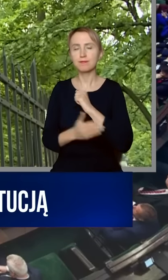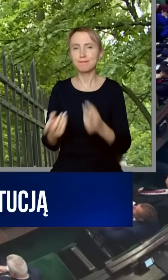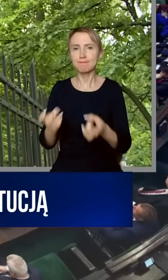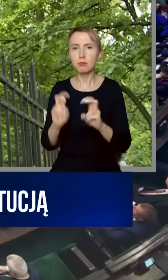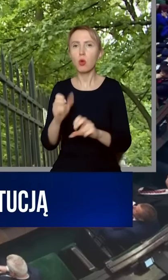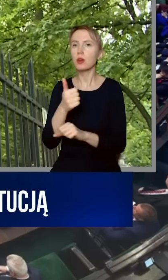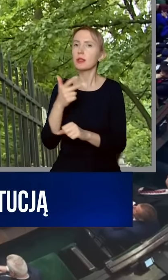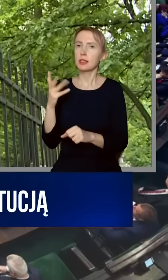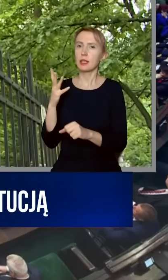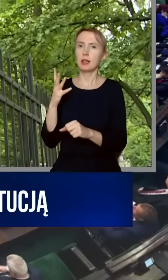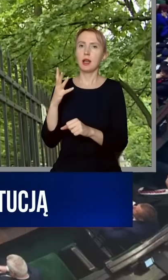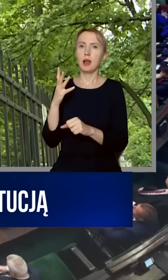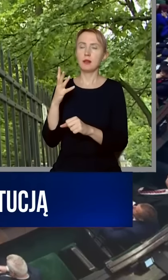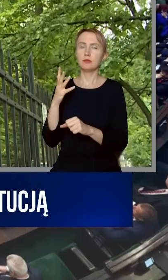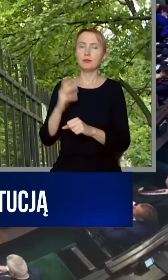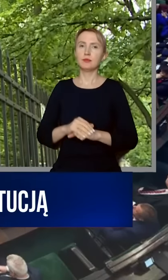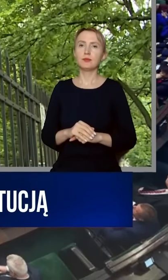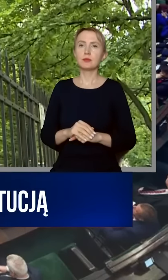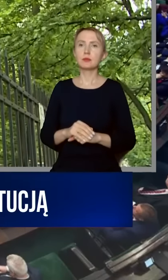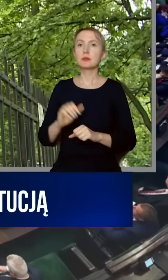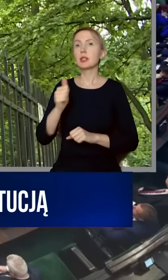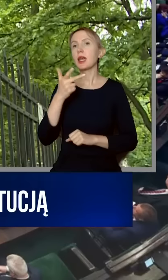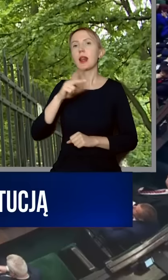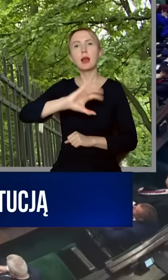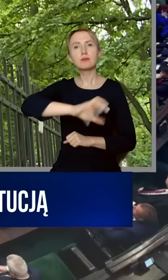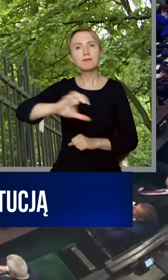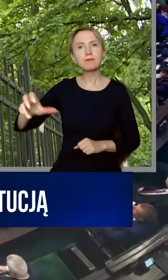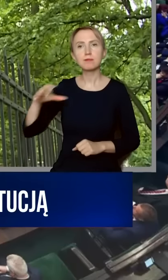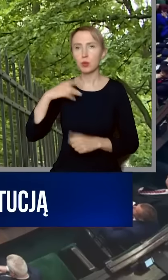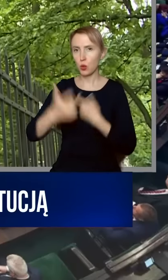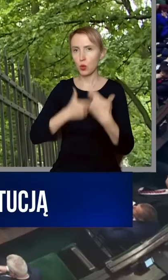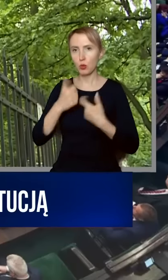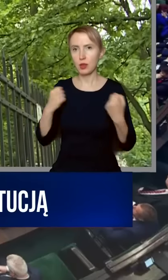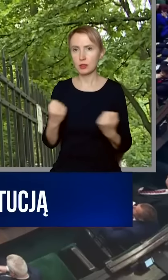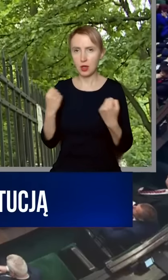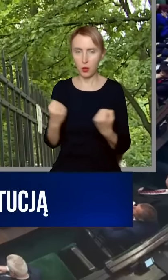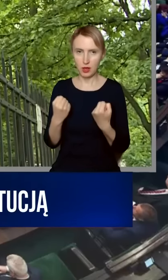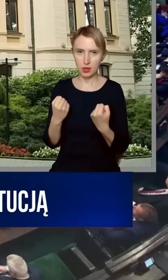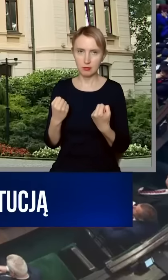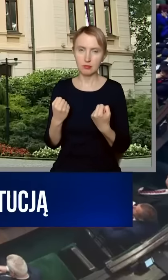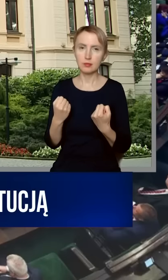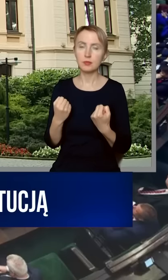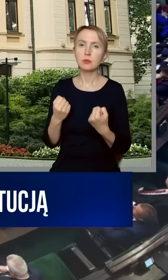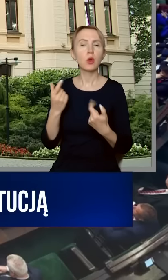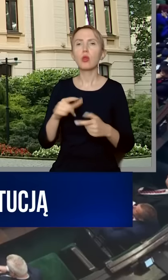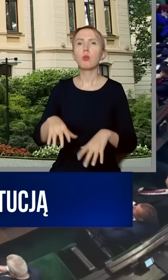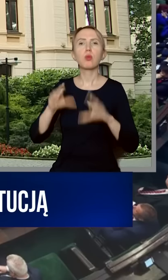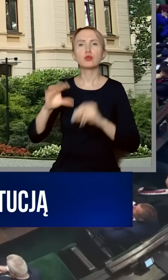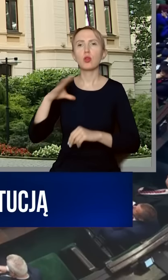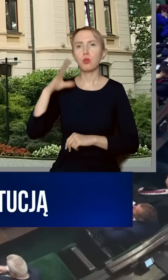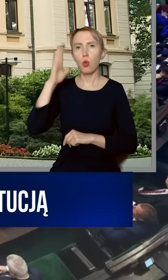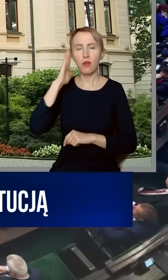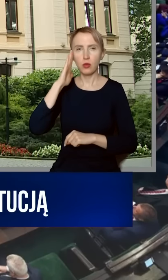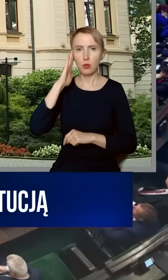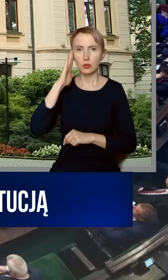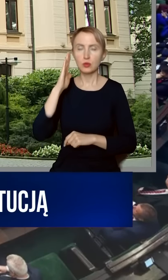kilka tych przestrzeni, w których podejmowane były działania, no, no od początku wiadomo było, że nie